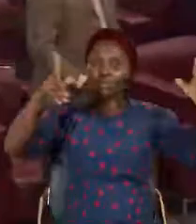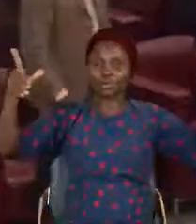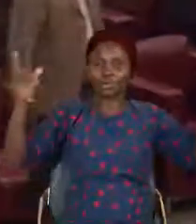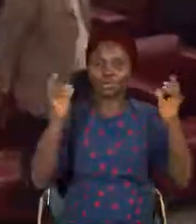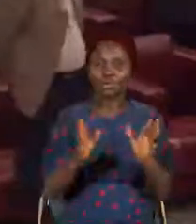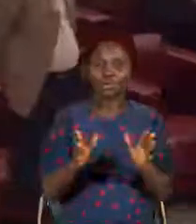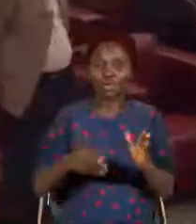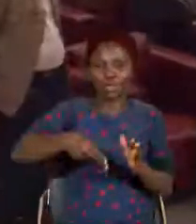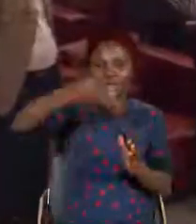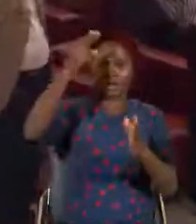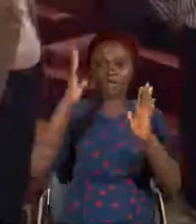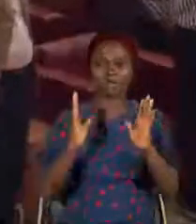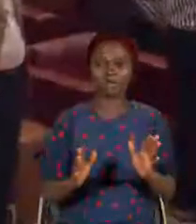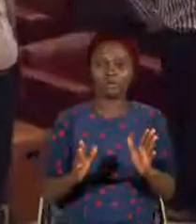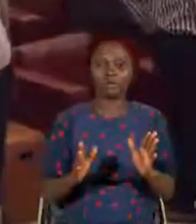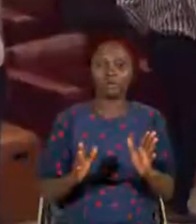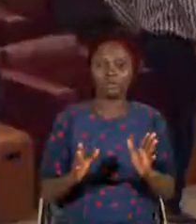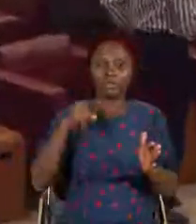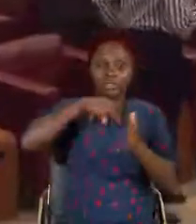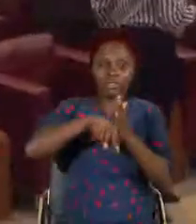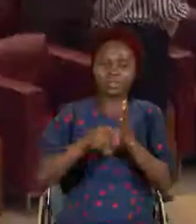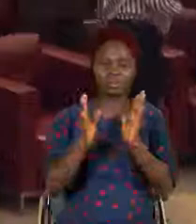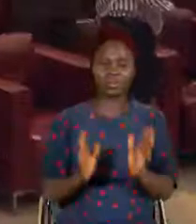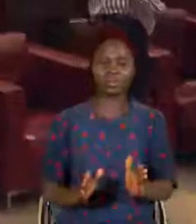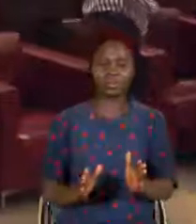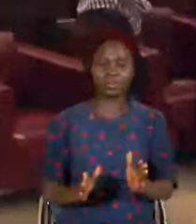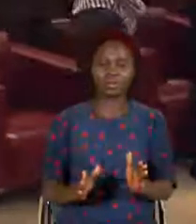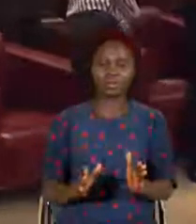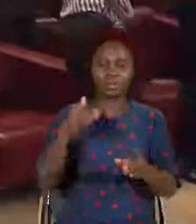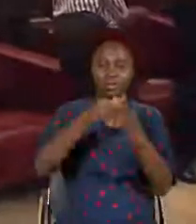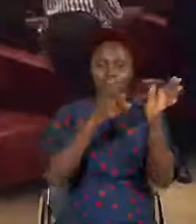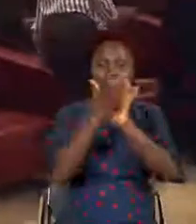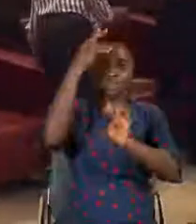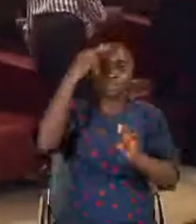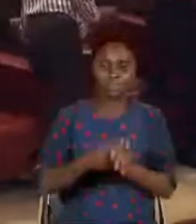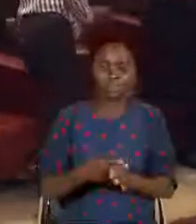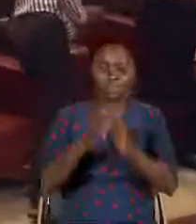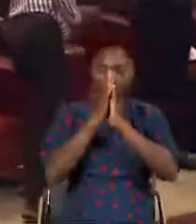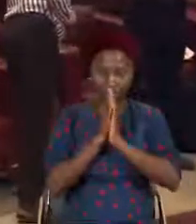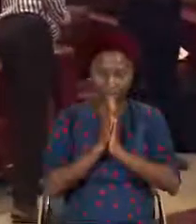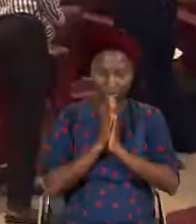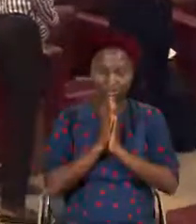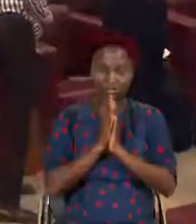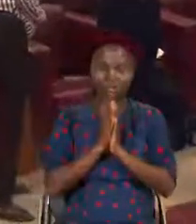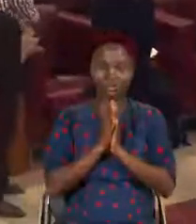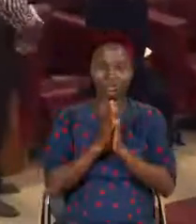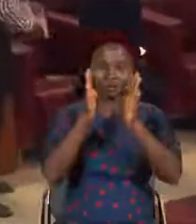étendu, plus élevé, plus profond, au nom de Jésus.